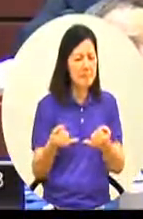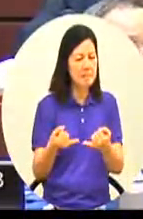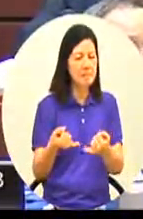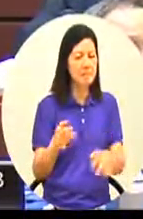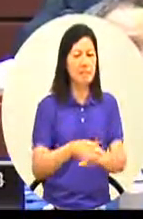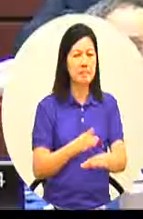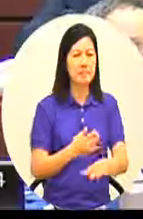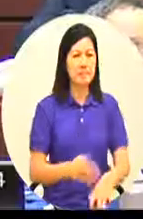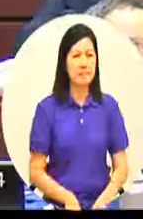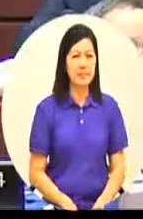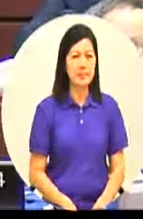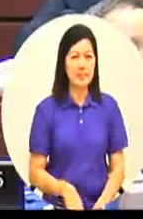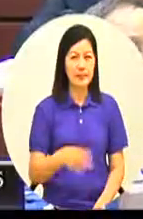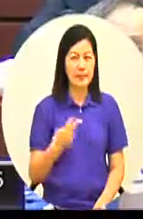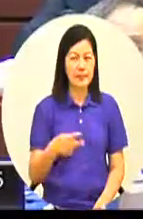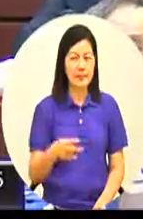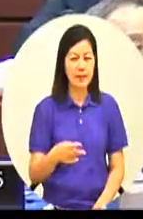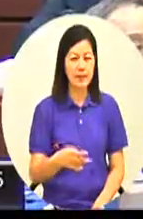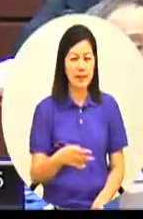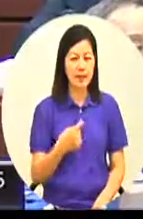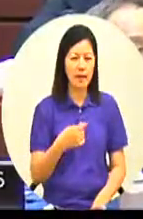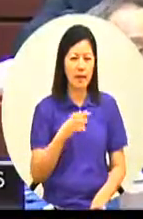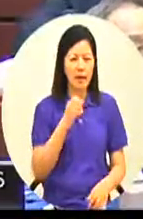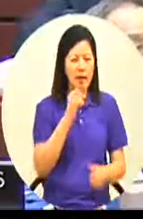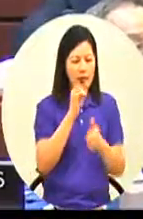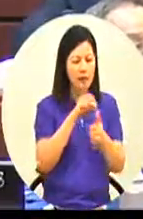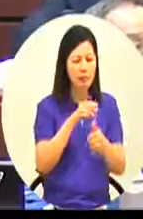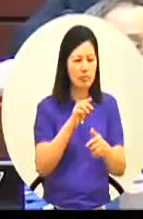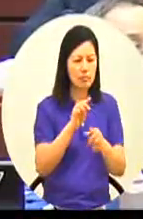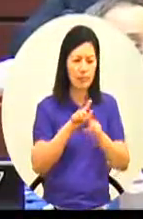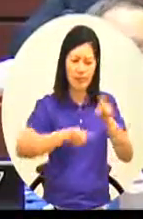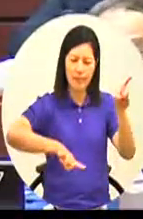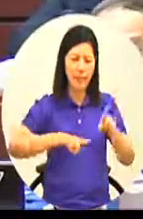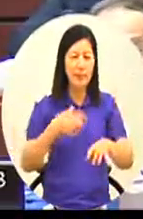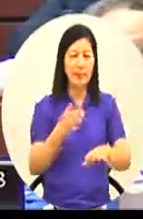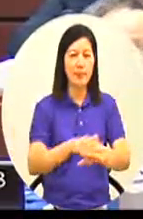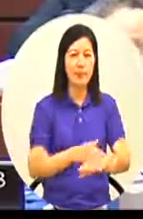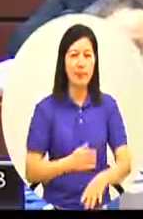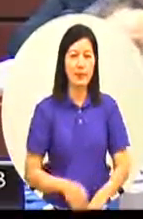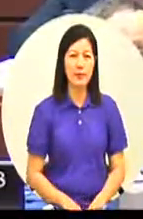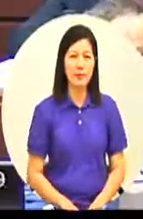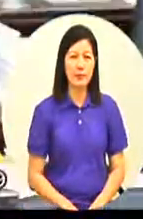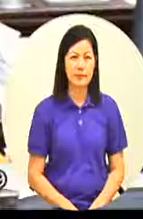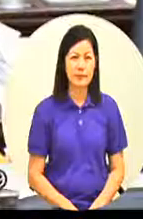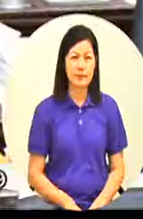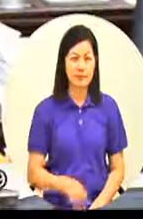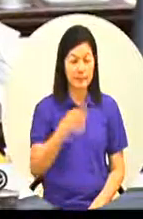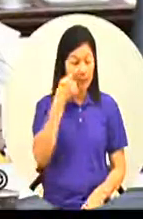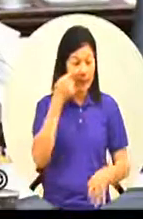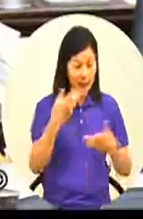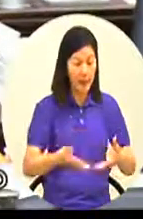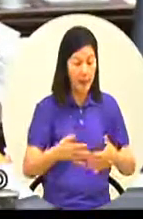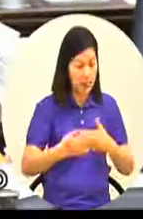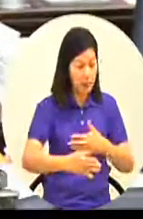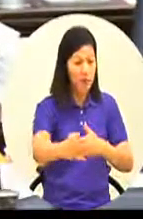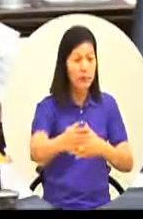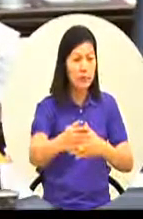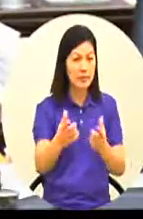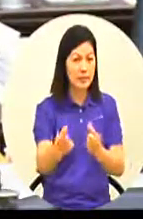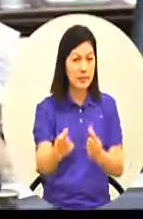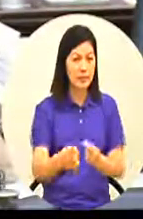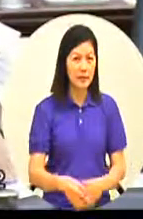出来跟我们是南辕北辙，我就反对你啊。 对，所以你还是重视这个中间的这个过程嘛？對對對，